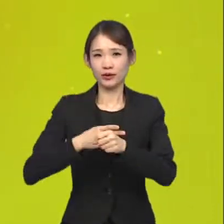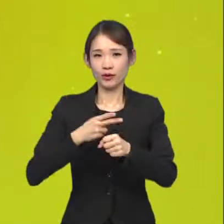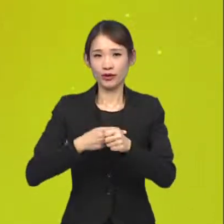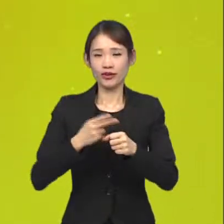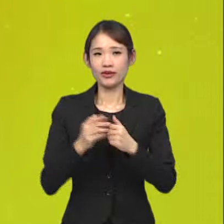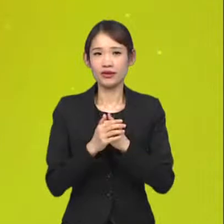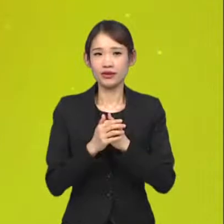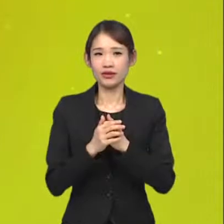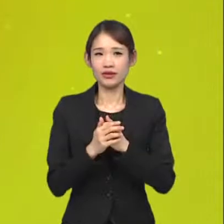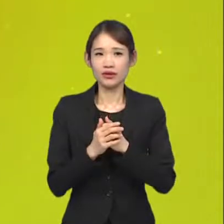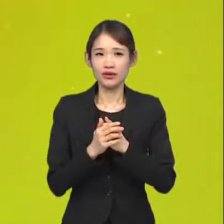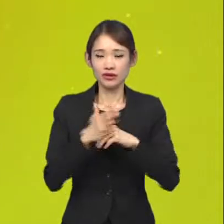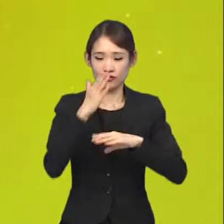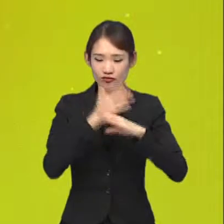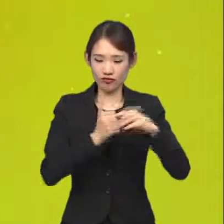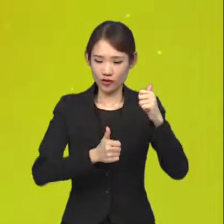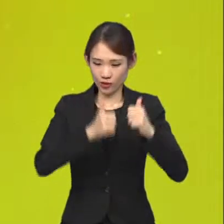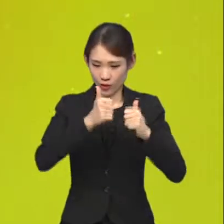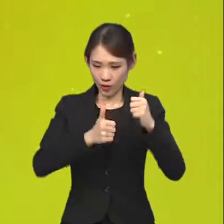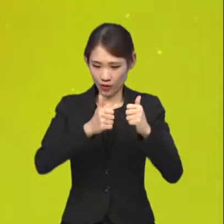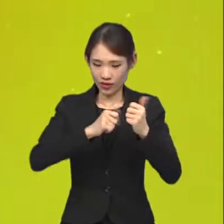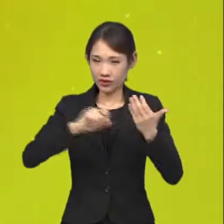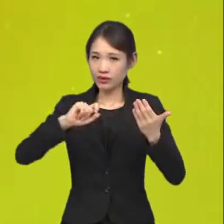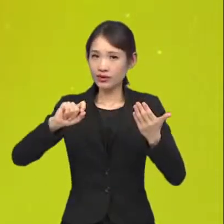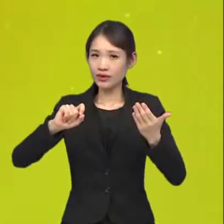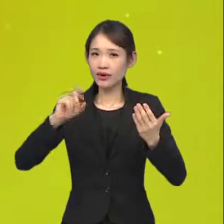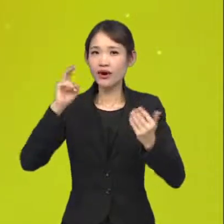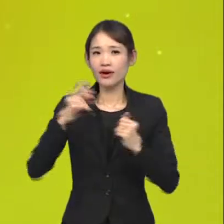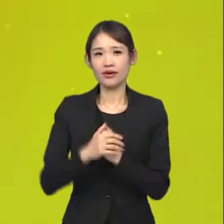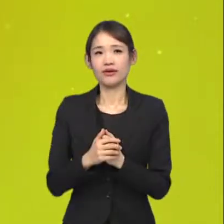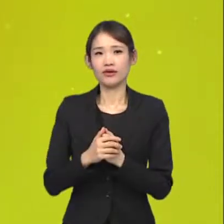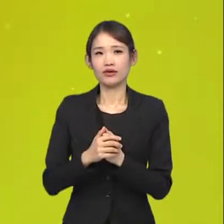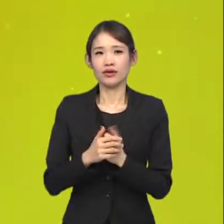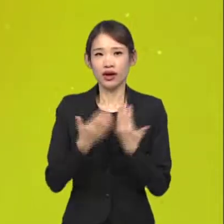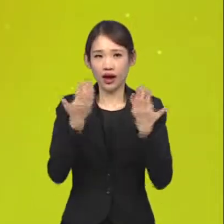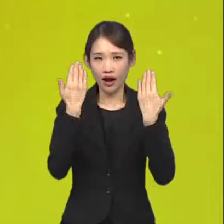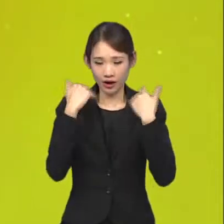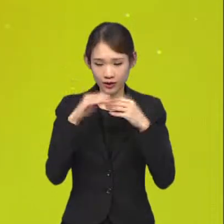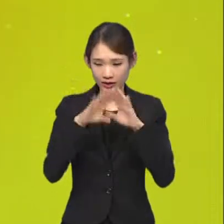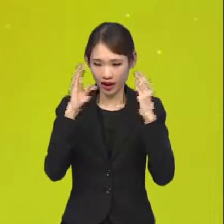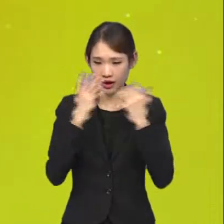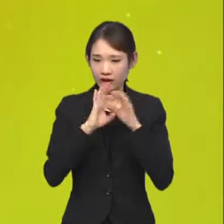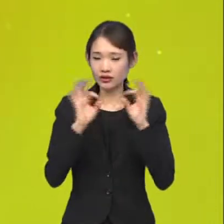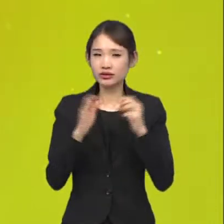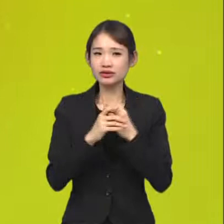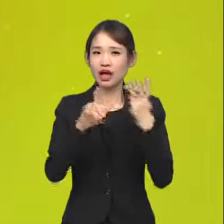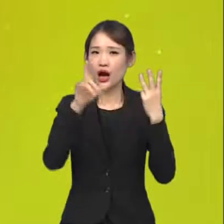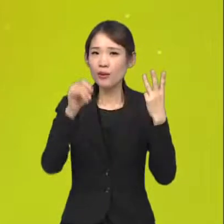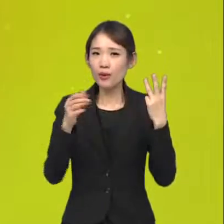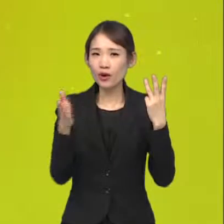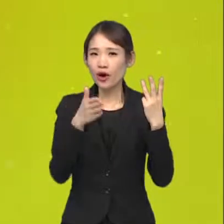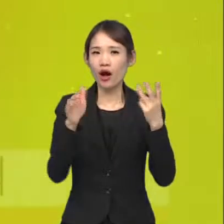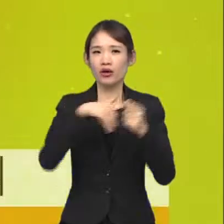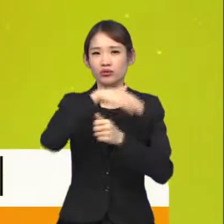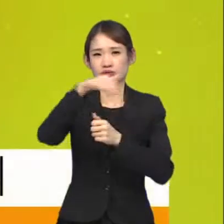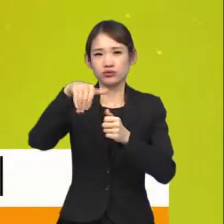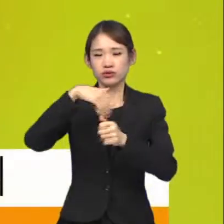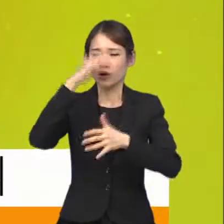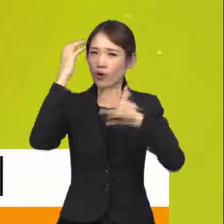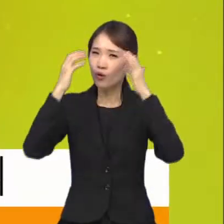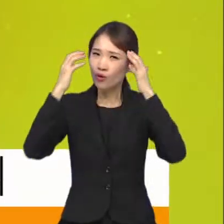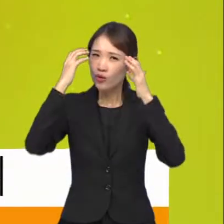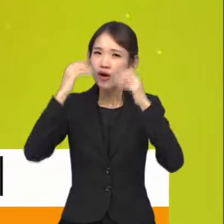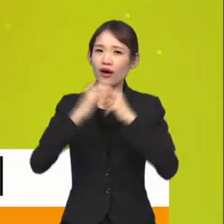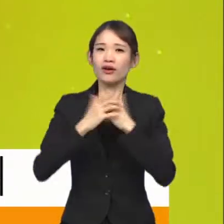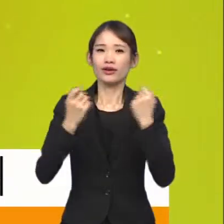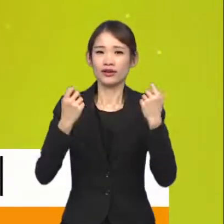시험 출제 위원 2시 거든요 그 어느 학교나 어느 학교 비나 3월에는 좀 어수선한 분위기가 있습니다 에이 뭐